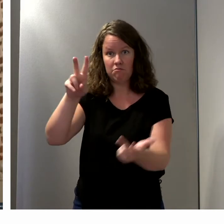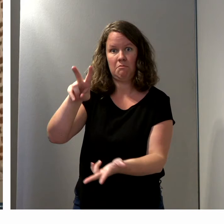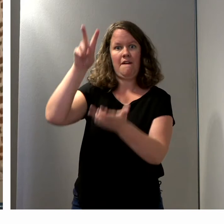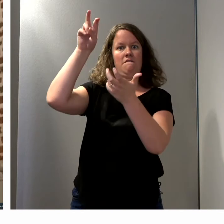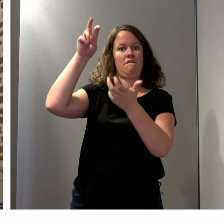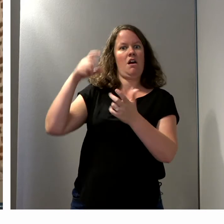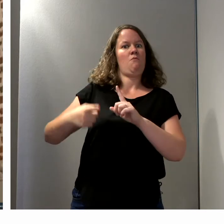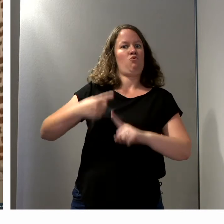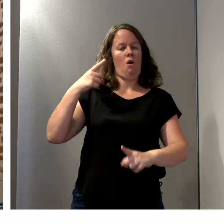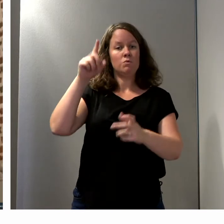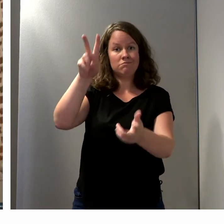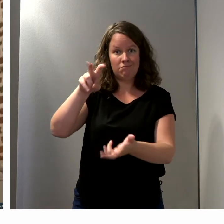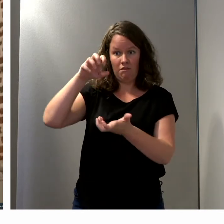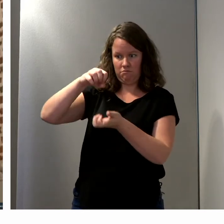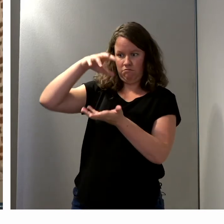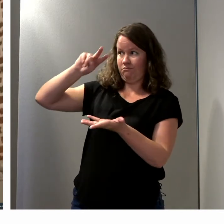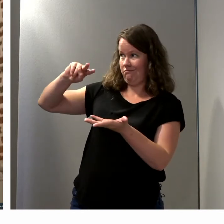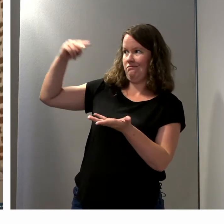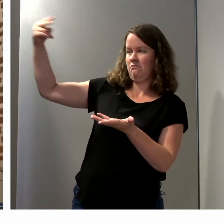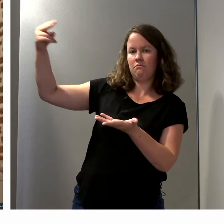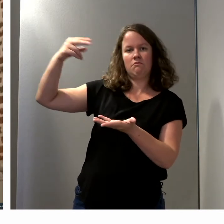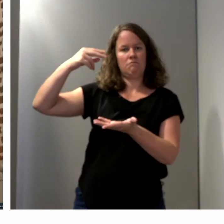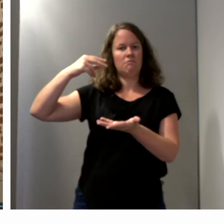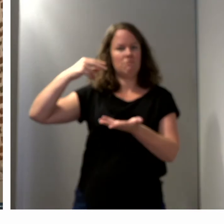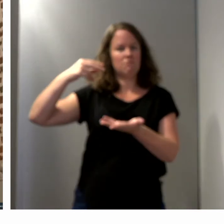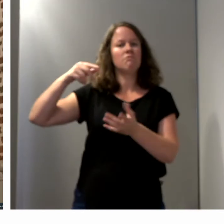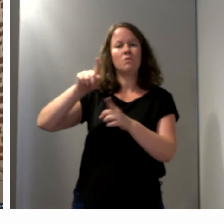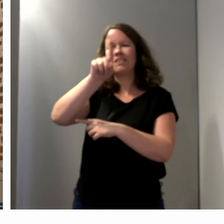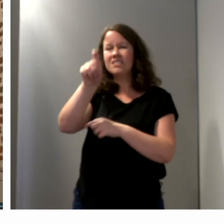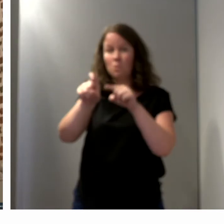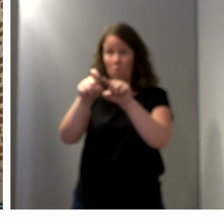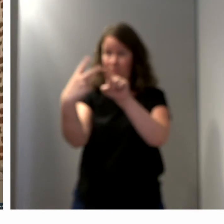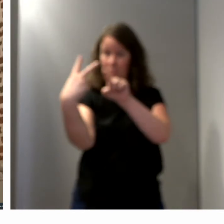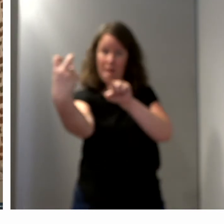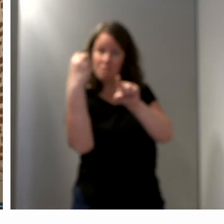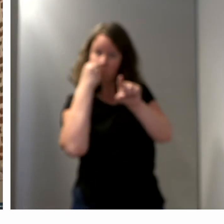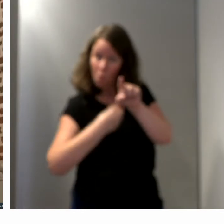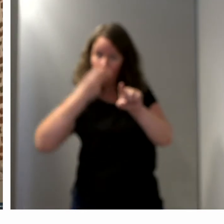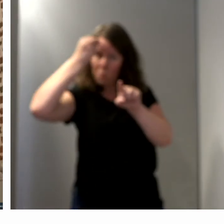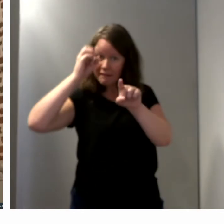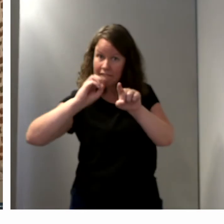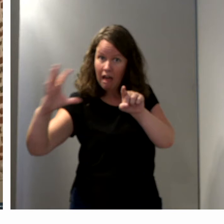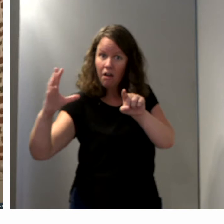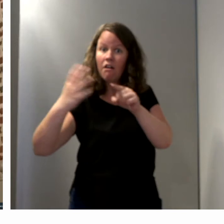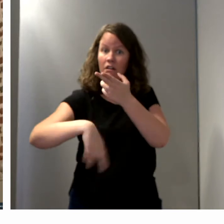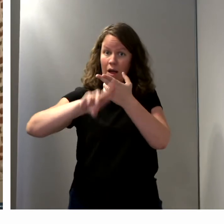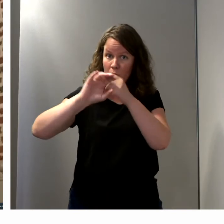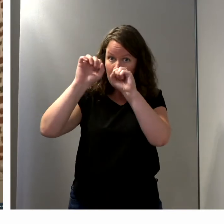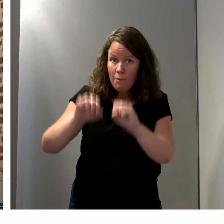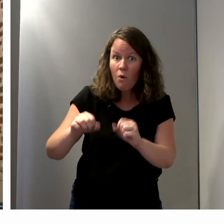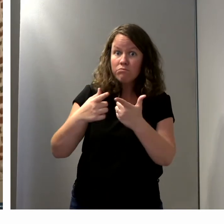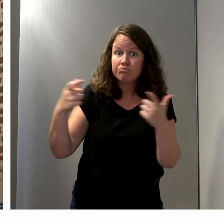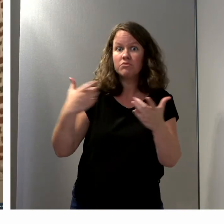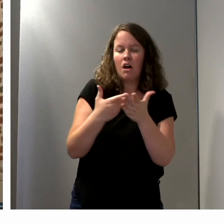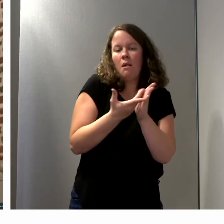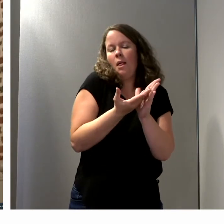tout simplement, ou des biais de capacité de la personne à comprendre la question et donc à y répondre correctement, etc. Donc même si ça se limite